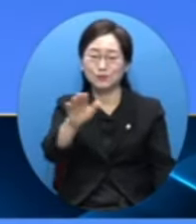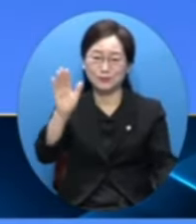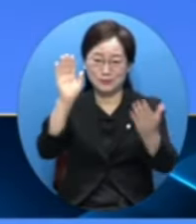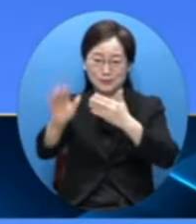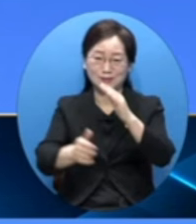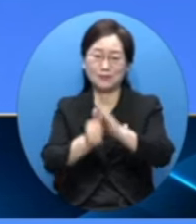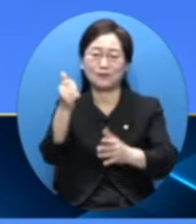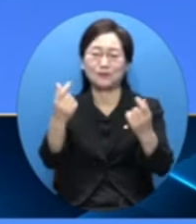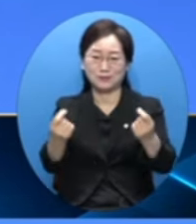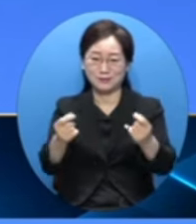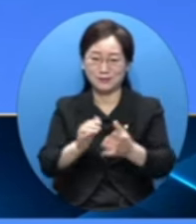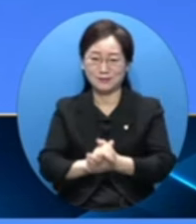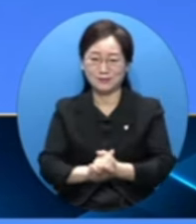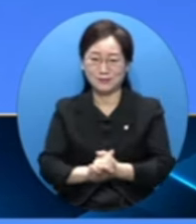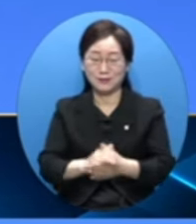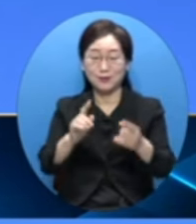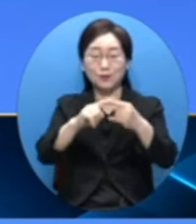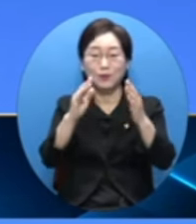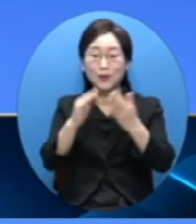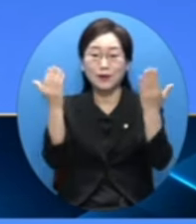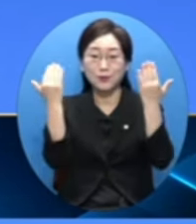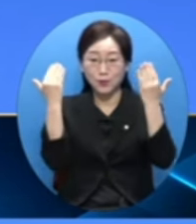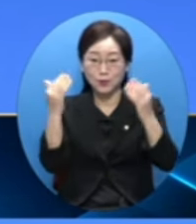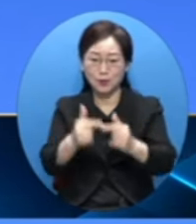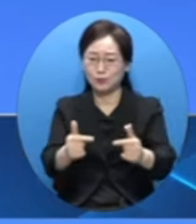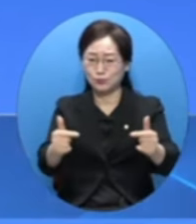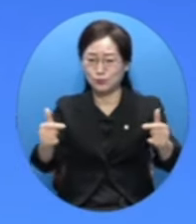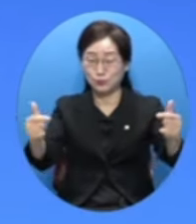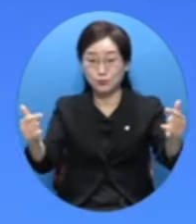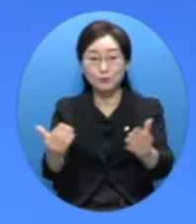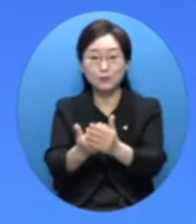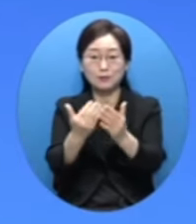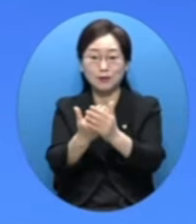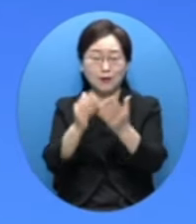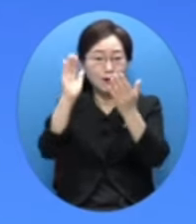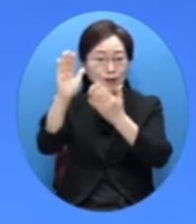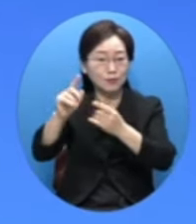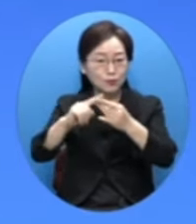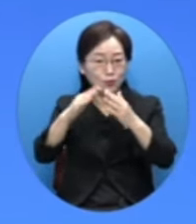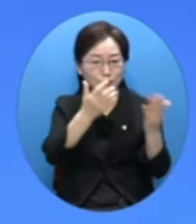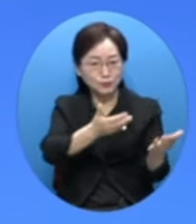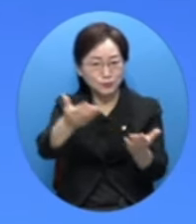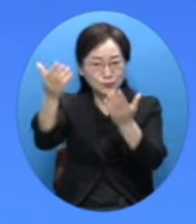희망입니다. 교회 학교가 부흥해야 교회 미래가 있는 것입니다.